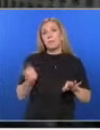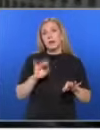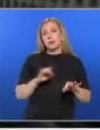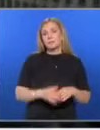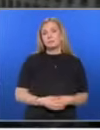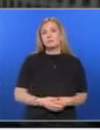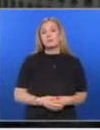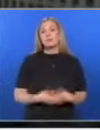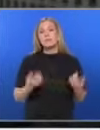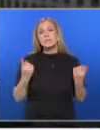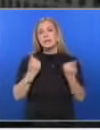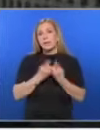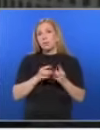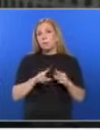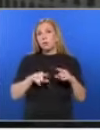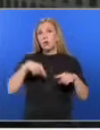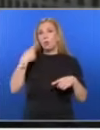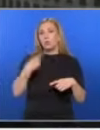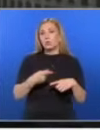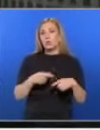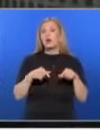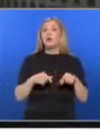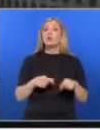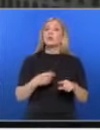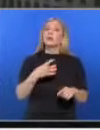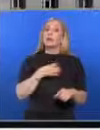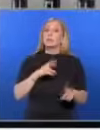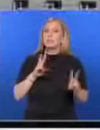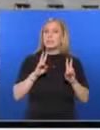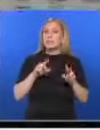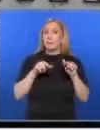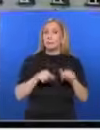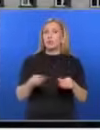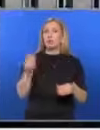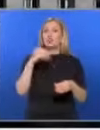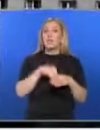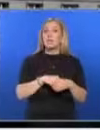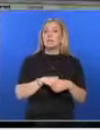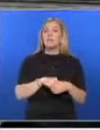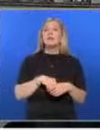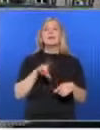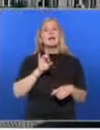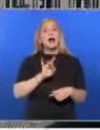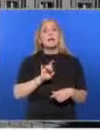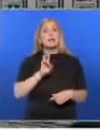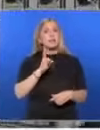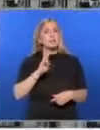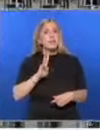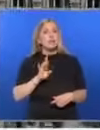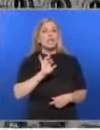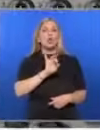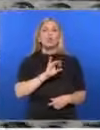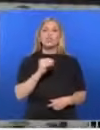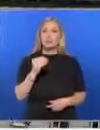е най-вероятно утре, заяви още Сачева и добави, че от ГЕРБ СДС. В нея ще участват тя самата, Рая Назарян и Росен